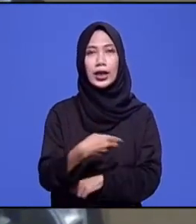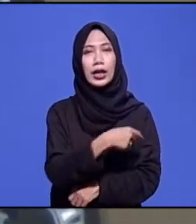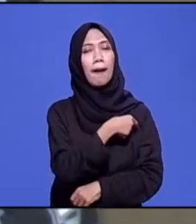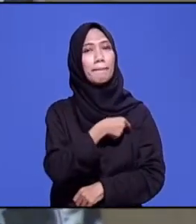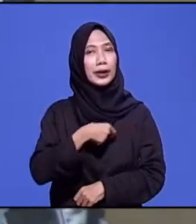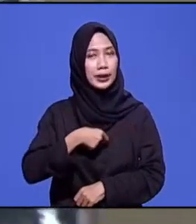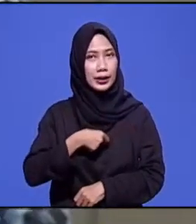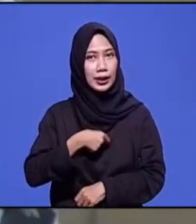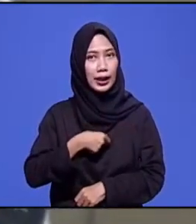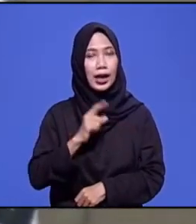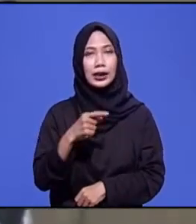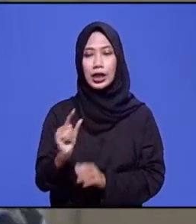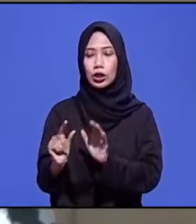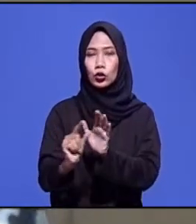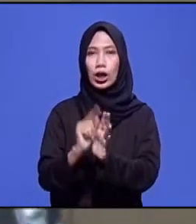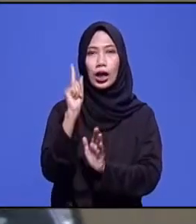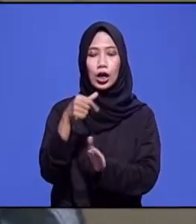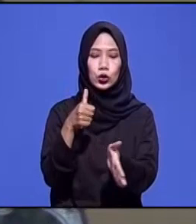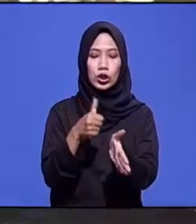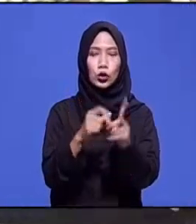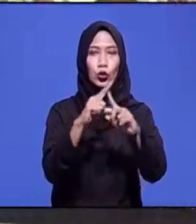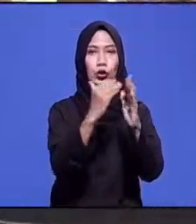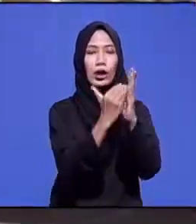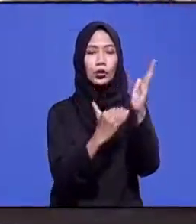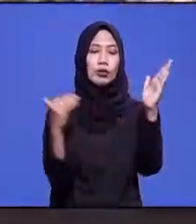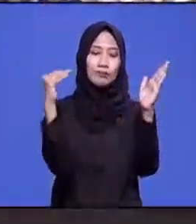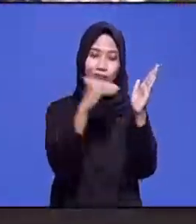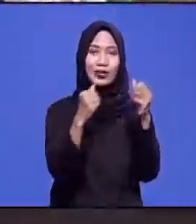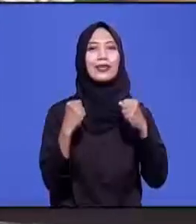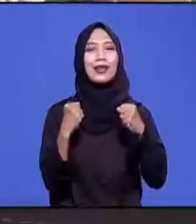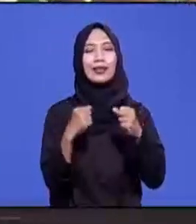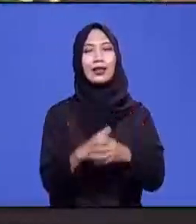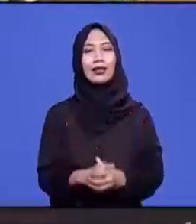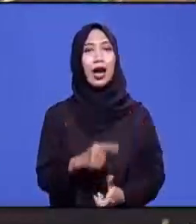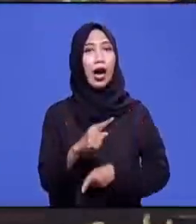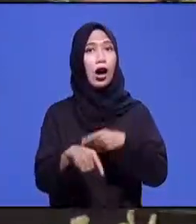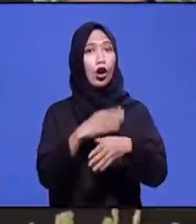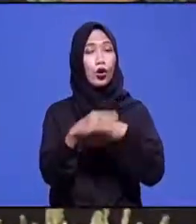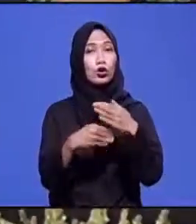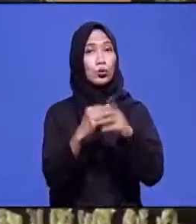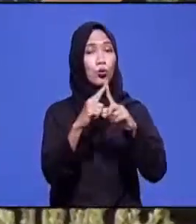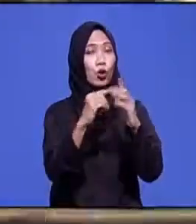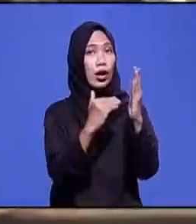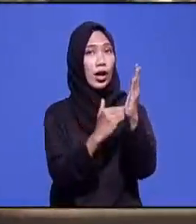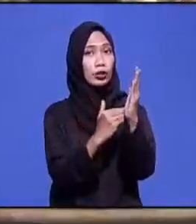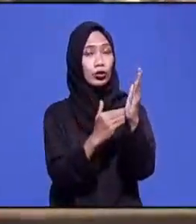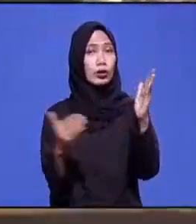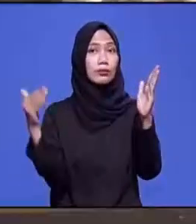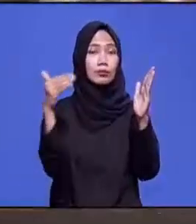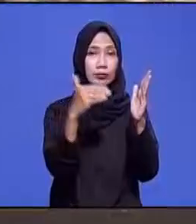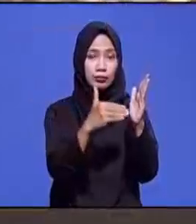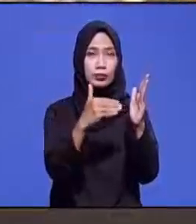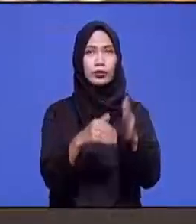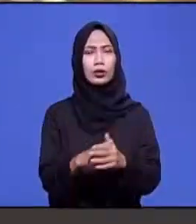Maupun dari undangan harus taat dengan protokol kesehatan. Bila semua protokol kesehatan saat pesta pernikahan dilakukan dengan